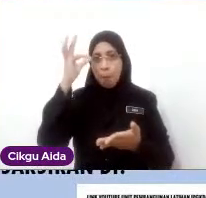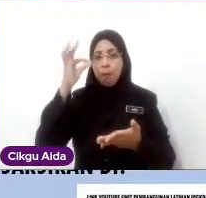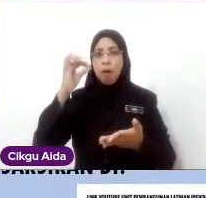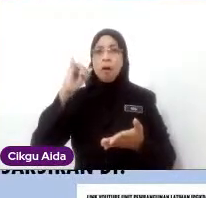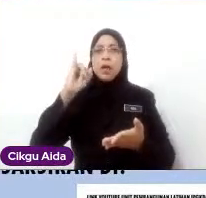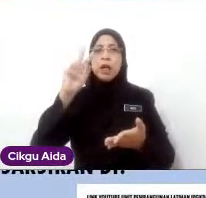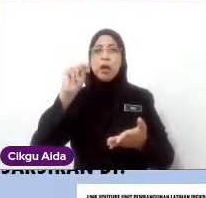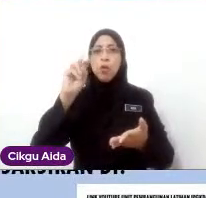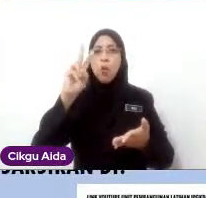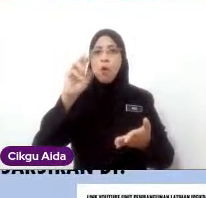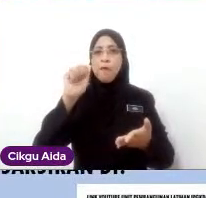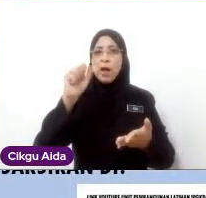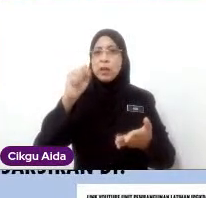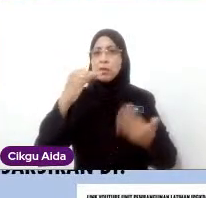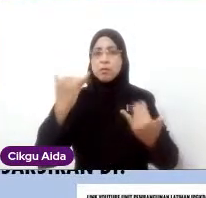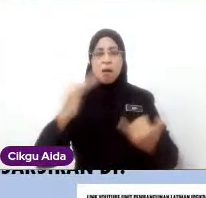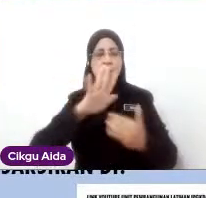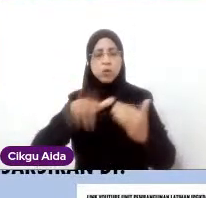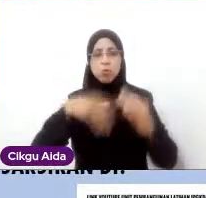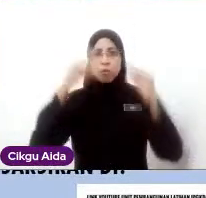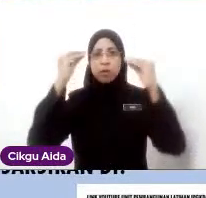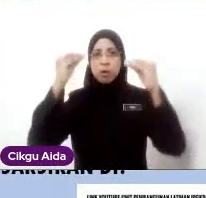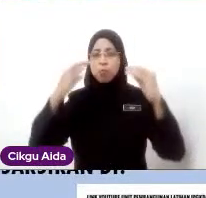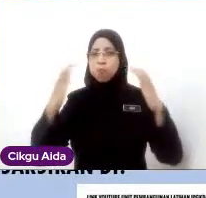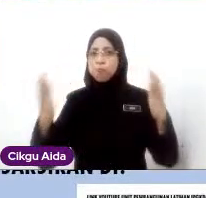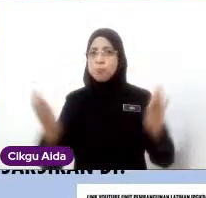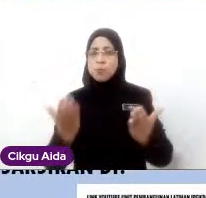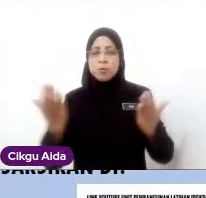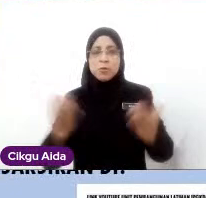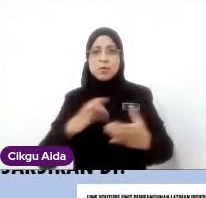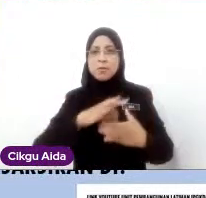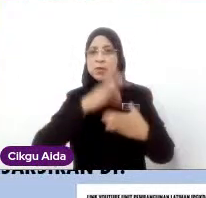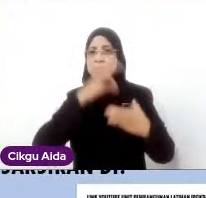berteruja, masing-masing ada inovasi masing-masing.